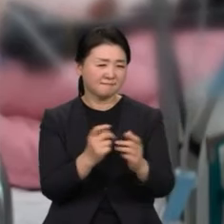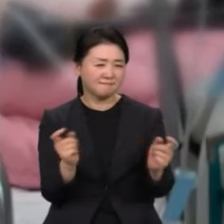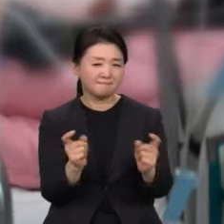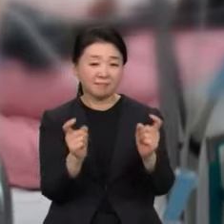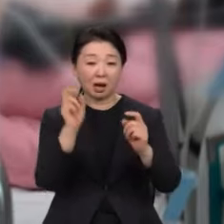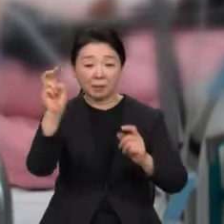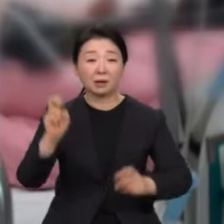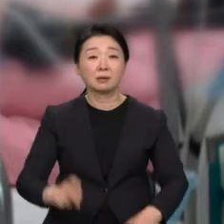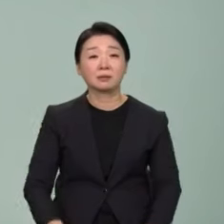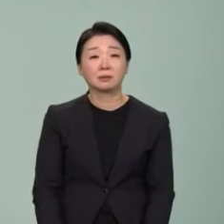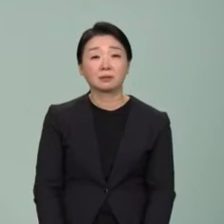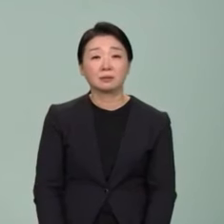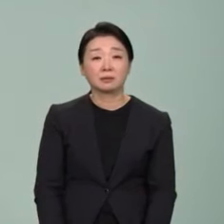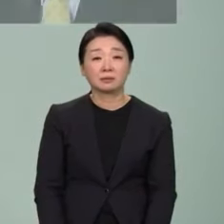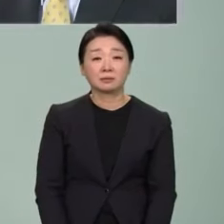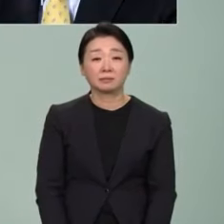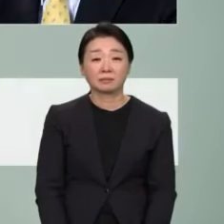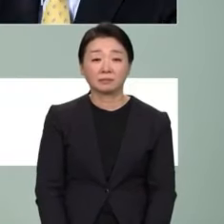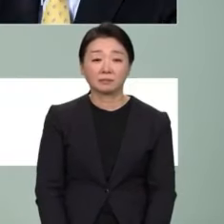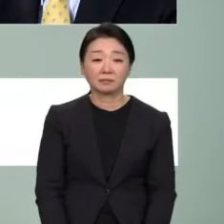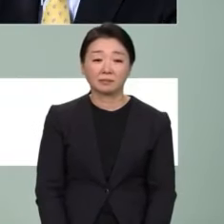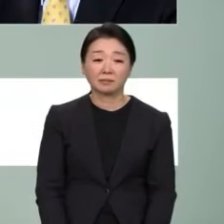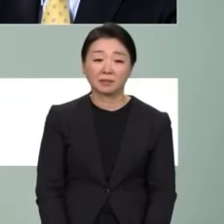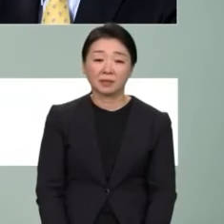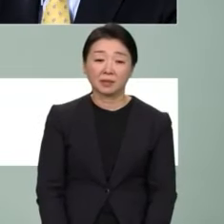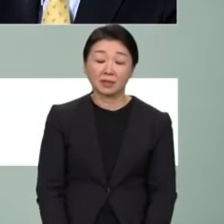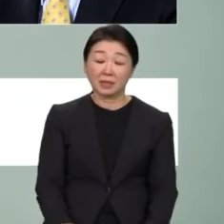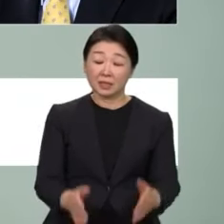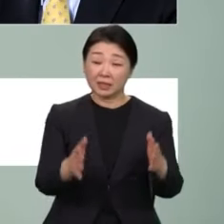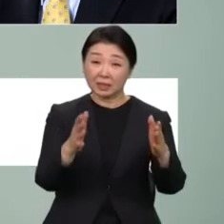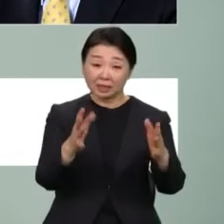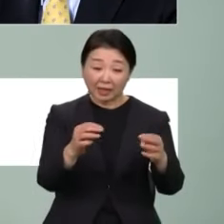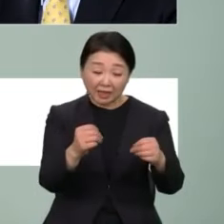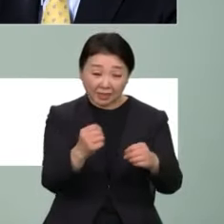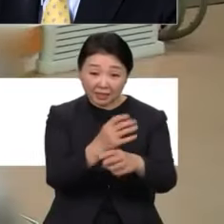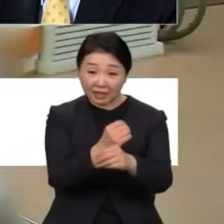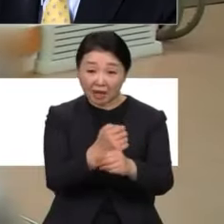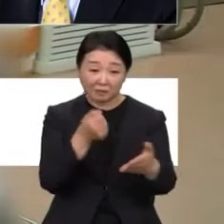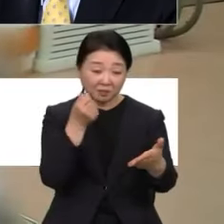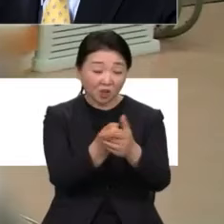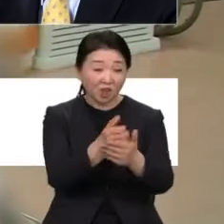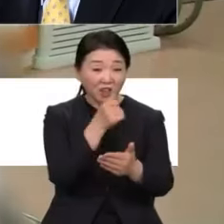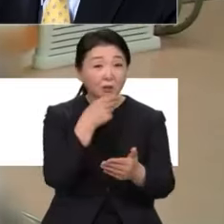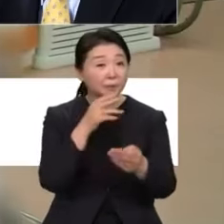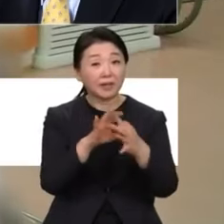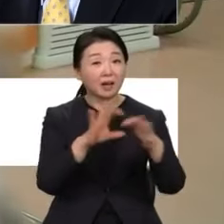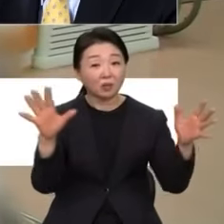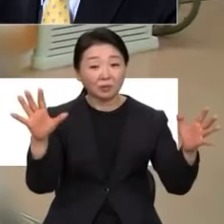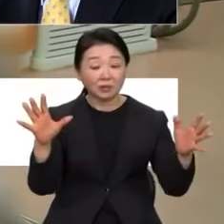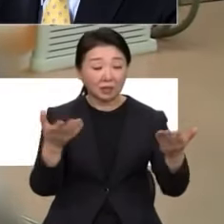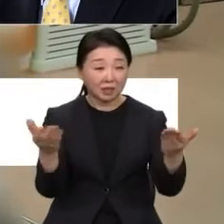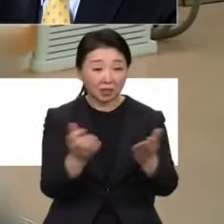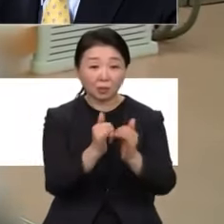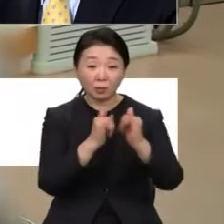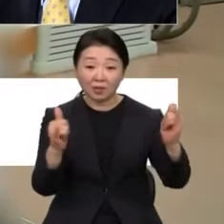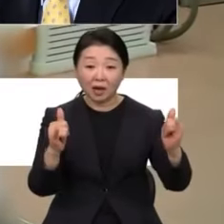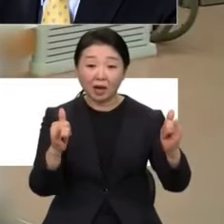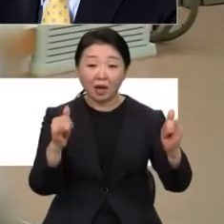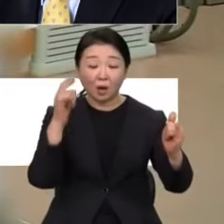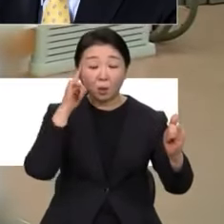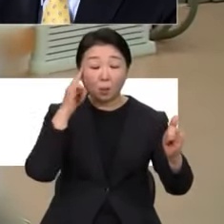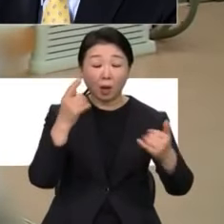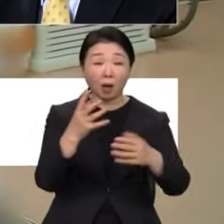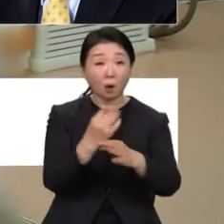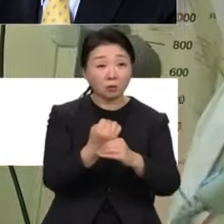가능성이 높습니다. 정해져 있든 정해져 있지 않든 근로자가 언제라도 그만둘